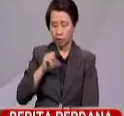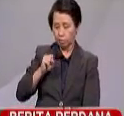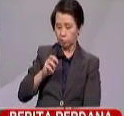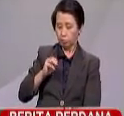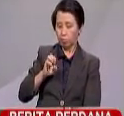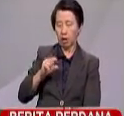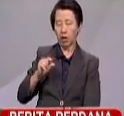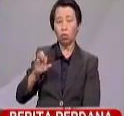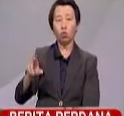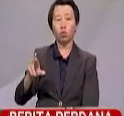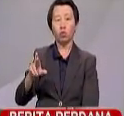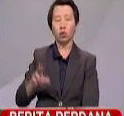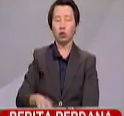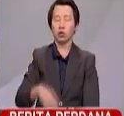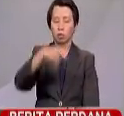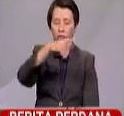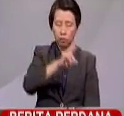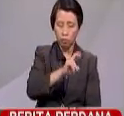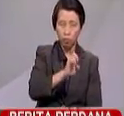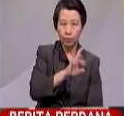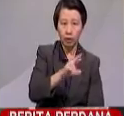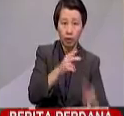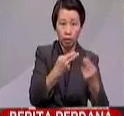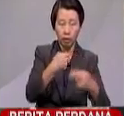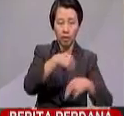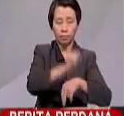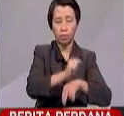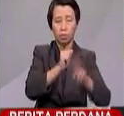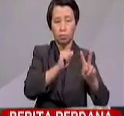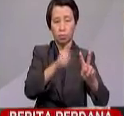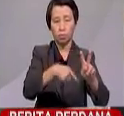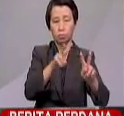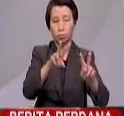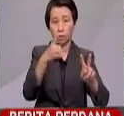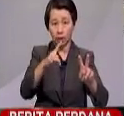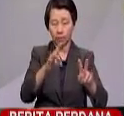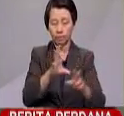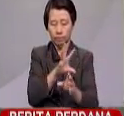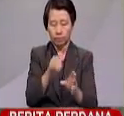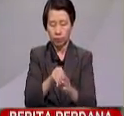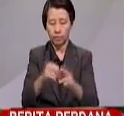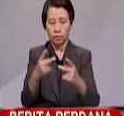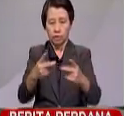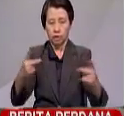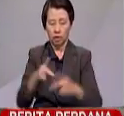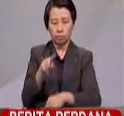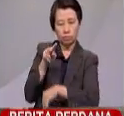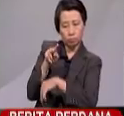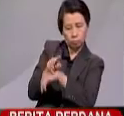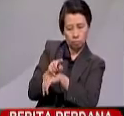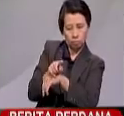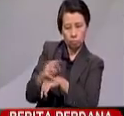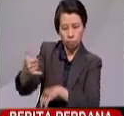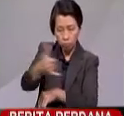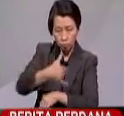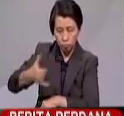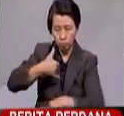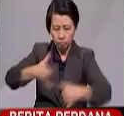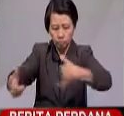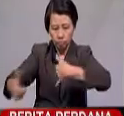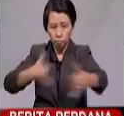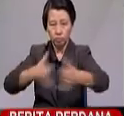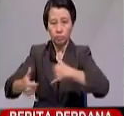Unit UPLR ditubuhkan pada 12 Februari 2018. Ia melibatkan kawasan pemantauan dan rondaan Lebuh Raya